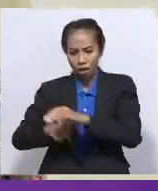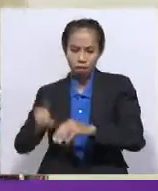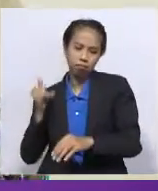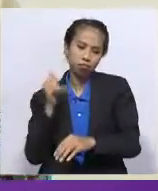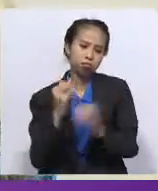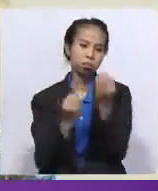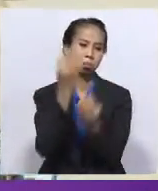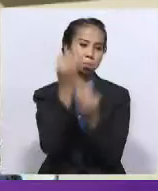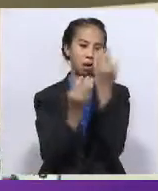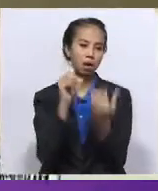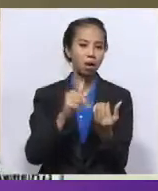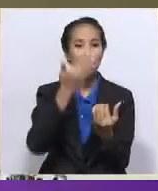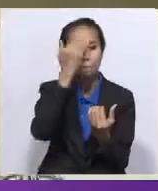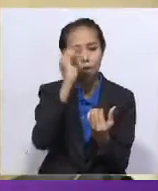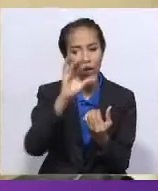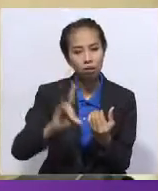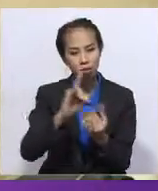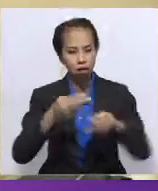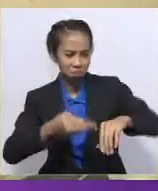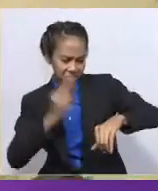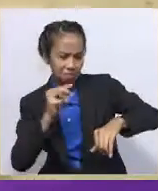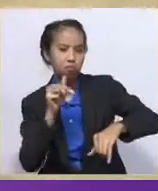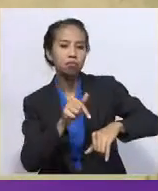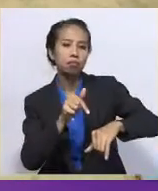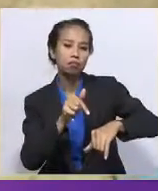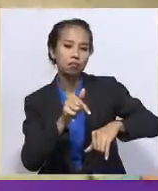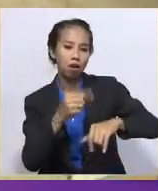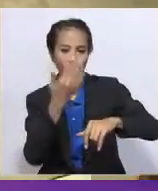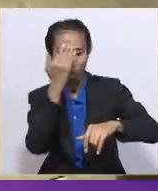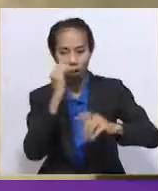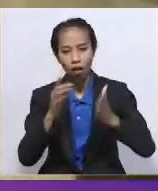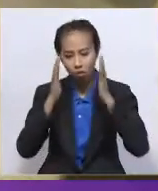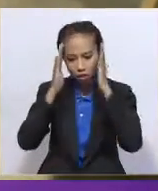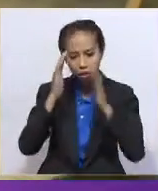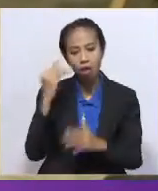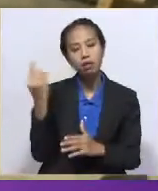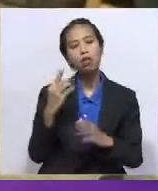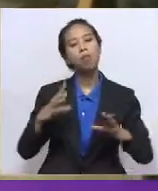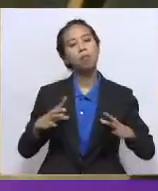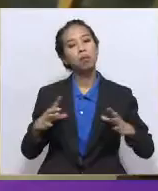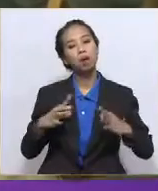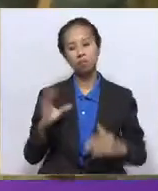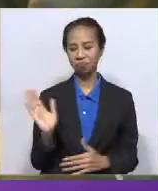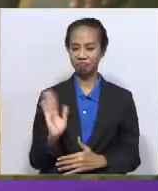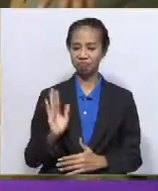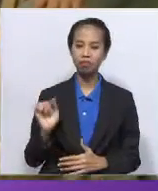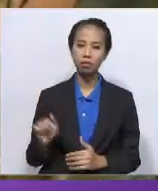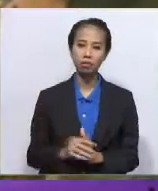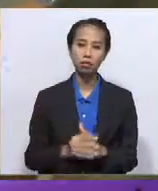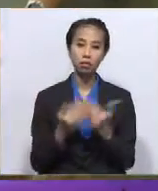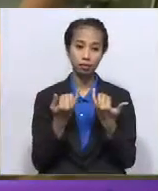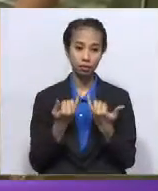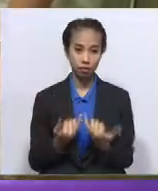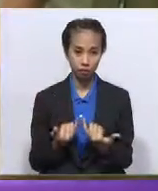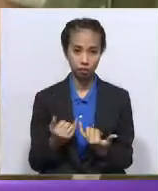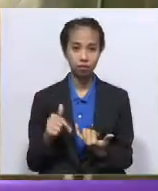ขตรักษาพันธุ์สัตว์ป่าเพื่อล่าสัตว์ตั้งแต่แรกค่ะโดยไม่ได้มีเจตนาในการเข้าไปเพื่อพักผ่อนตามที่กล่าวอ้างขณะเดียวกันค่ะห